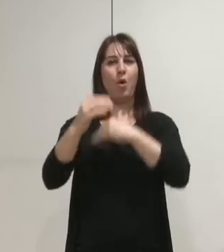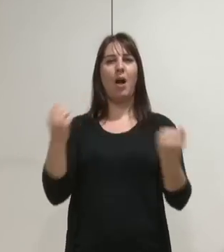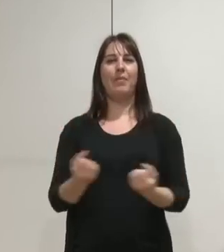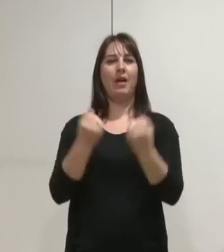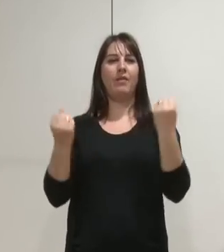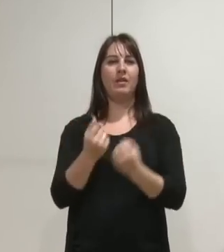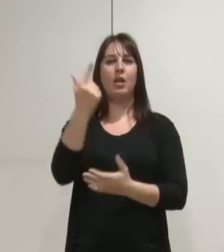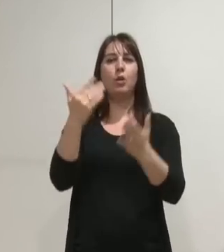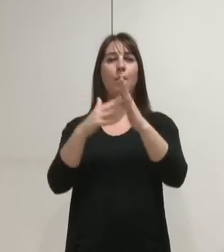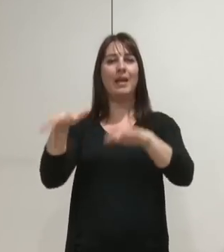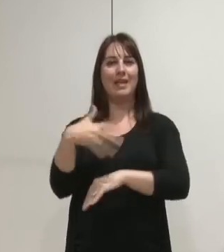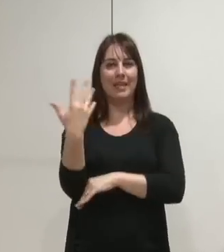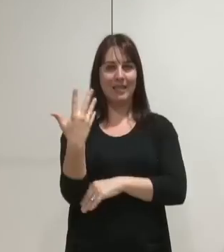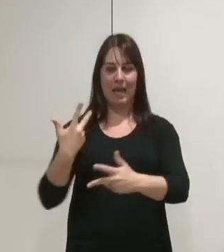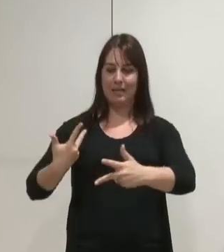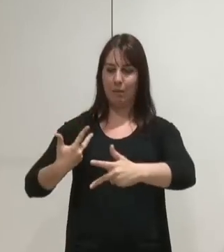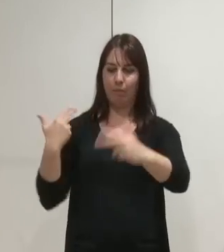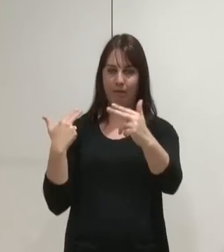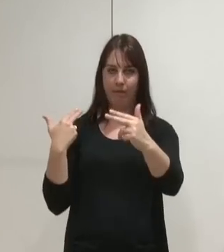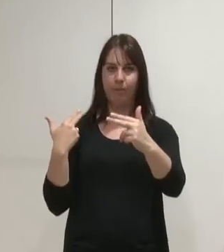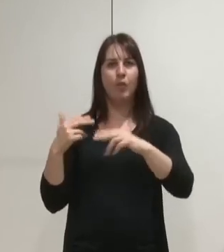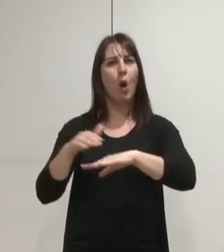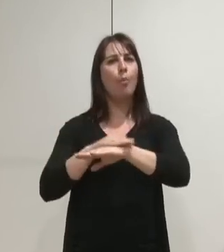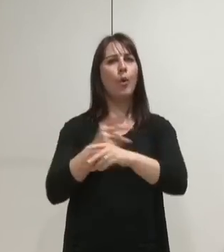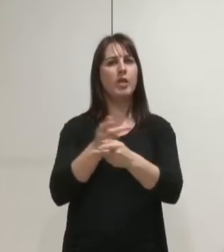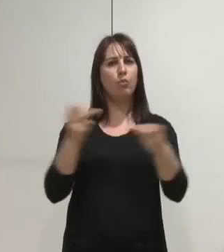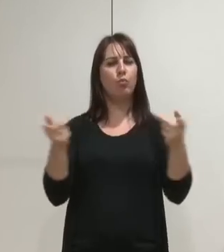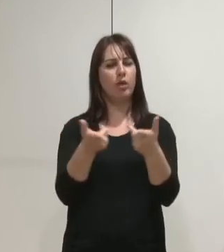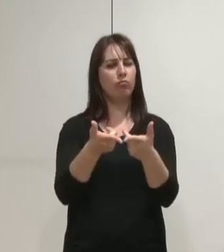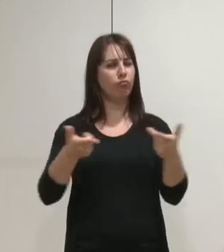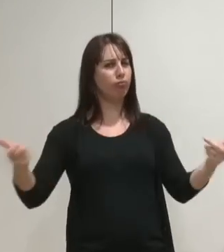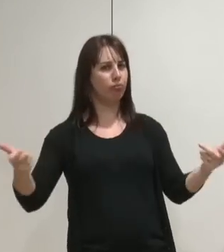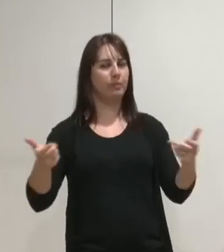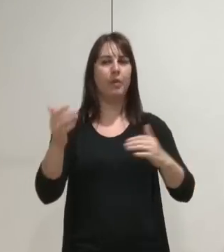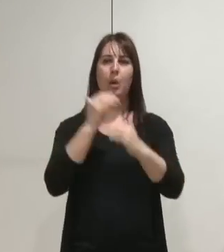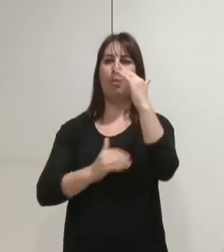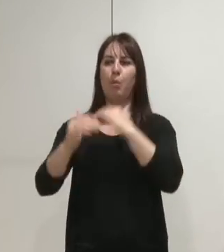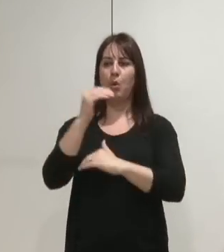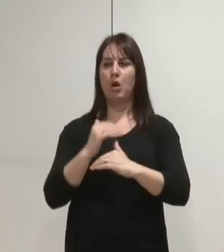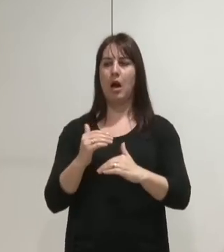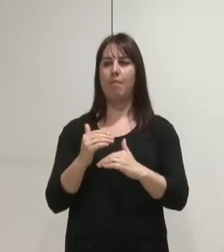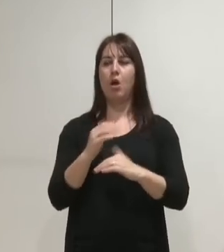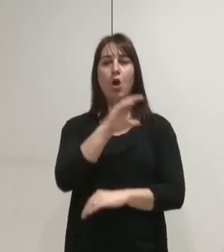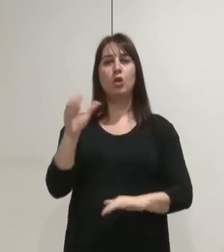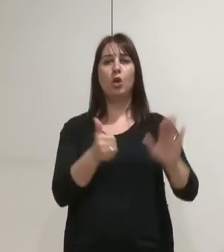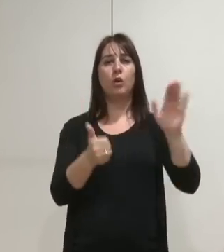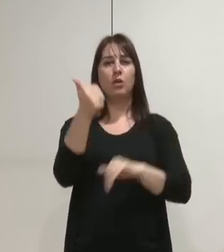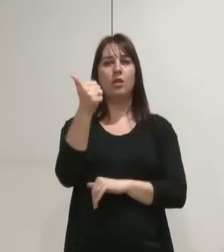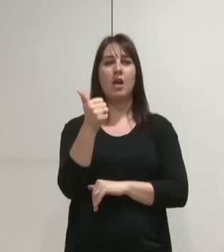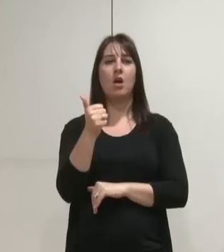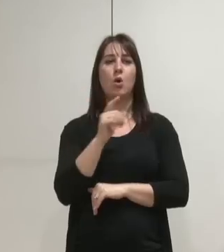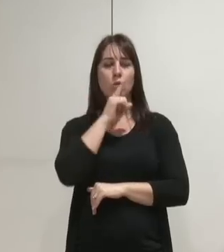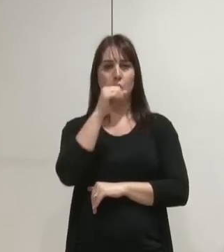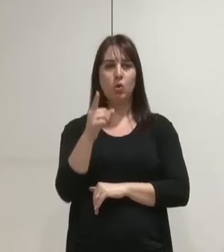2015 qui appuie différentes politiques publiques ce programme est de 161 jours pour un montant de